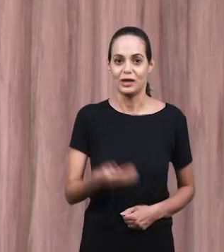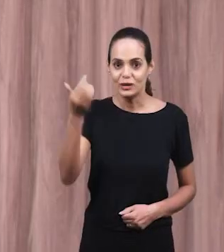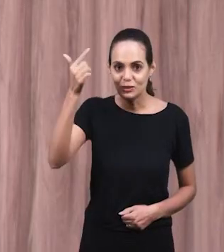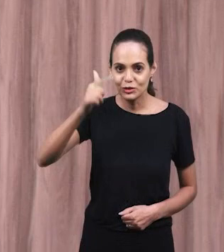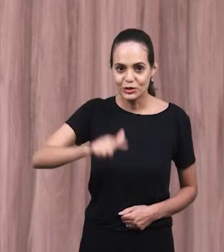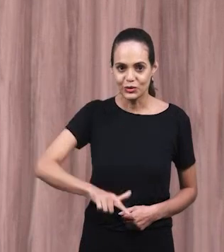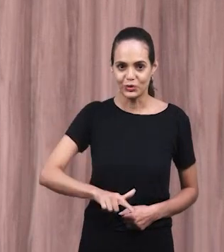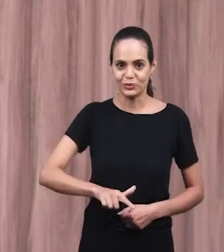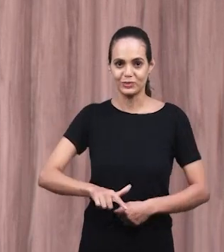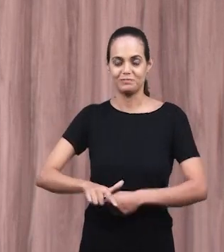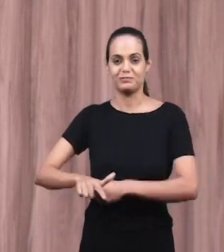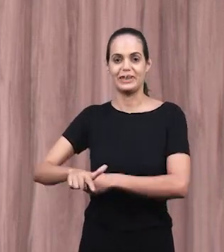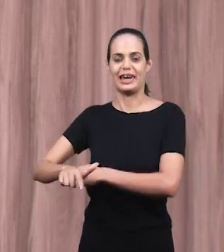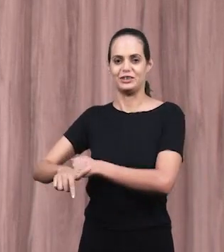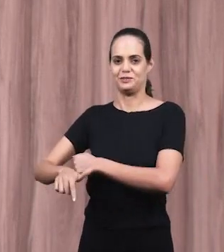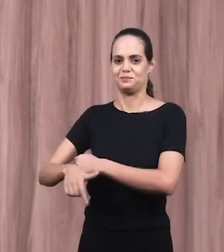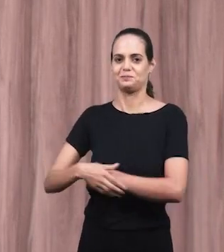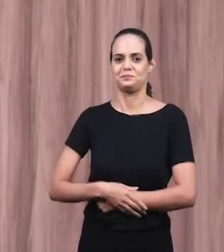Encore. Novamente.